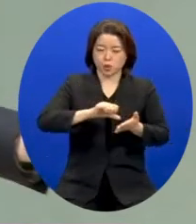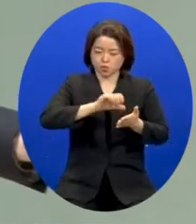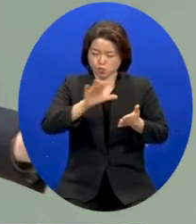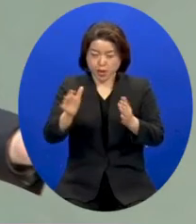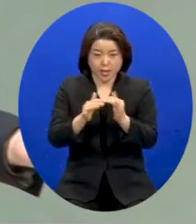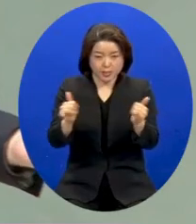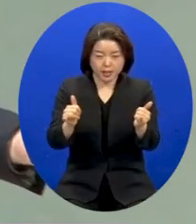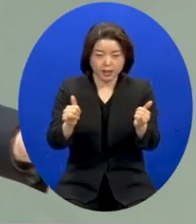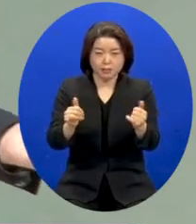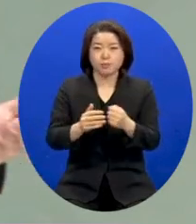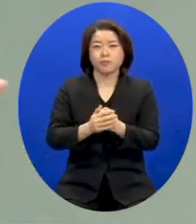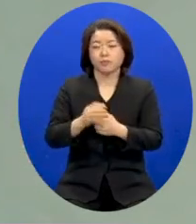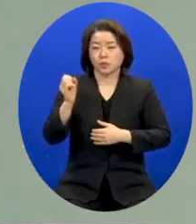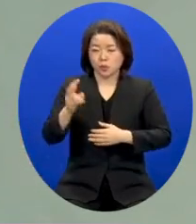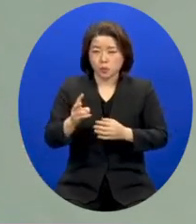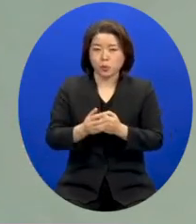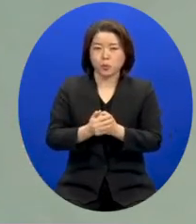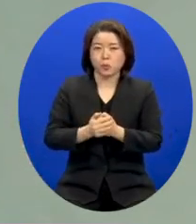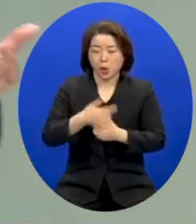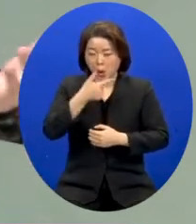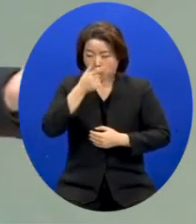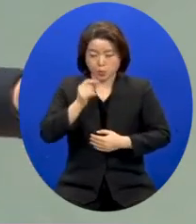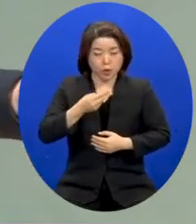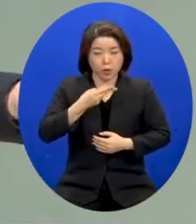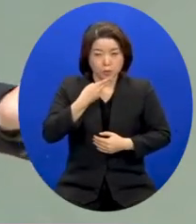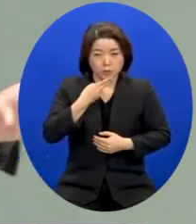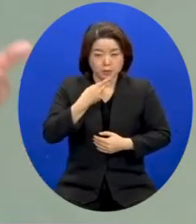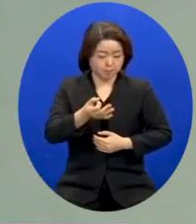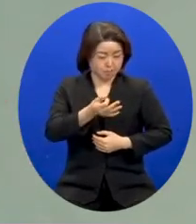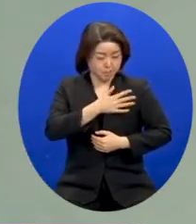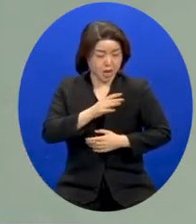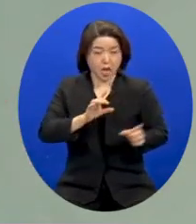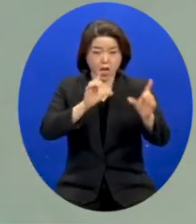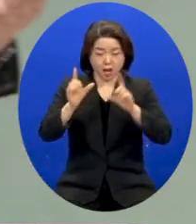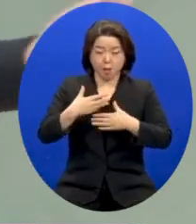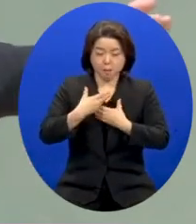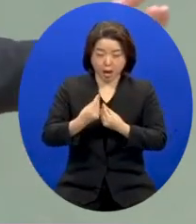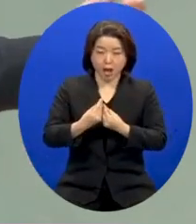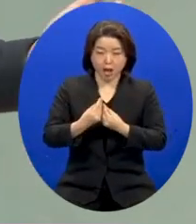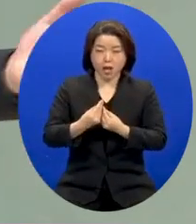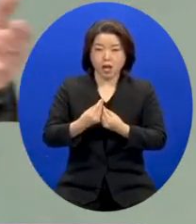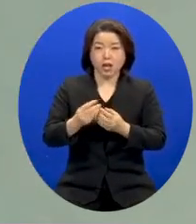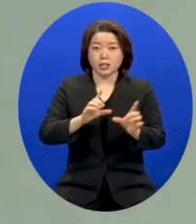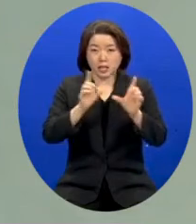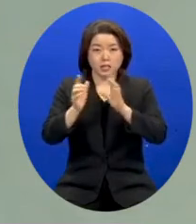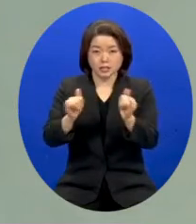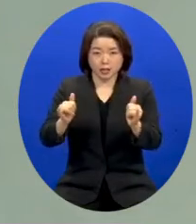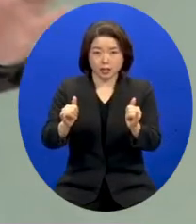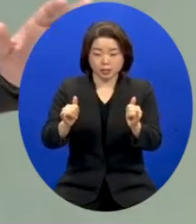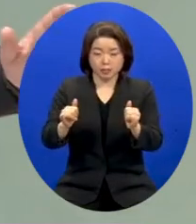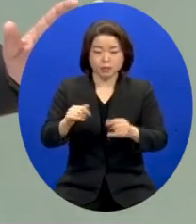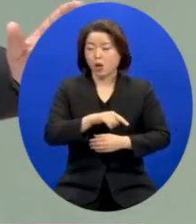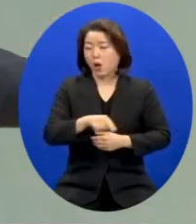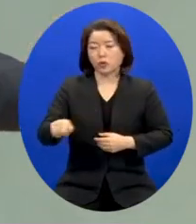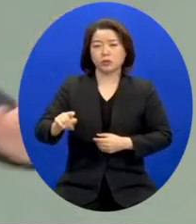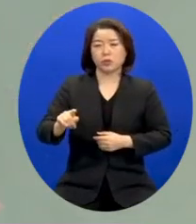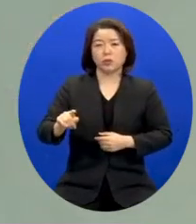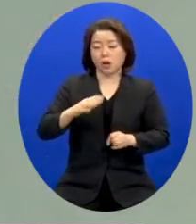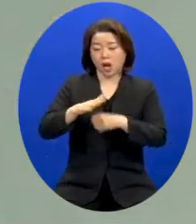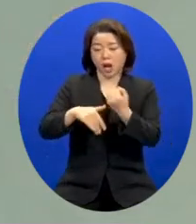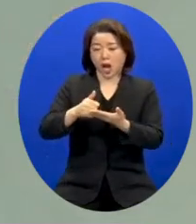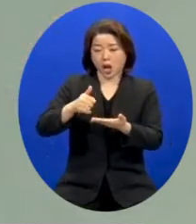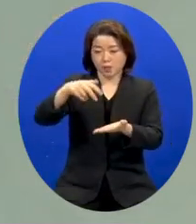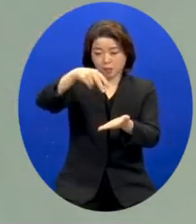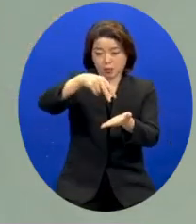유명해진 사람 또는 부족함이 없이 살다가 그렇게 편안하게 살다가 죽은 사람 그런 사람이 하나님 앞에